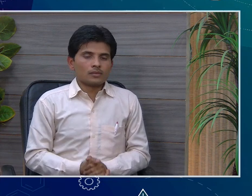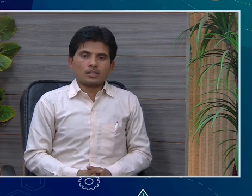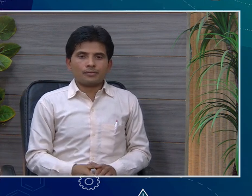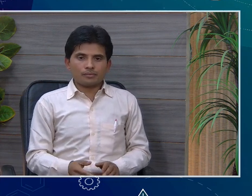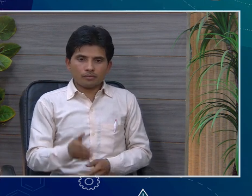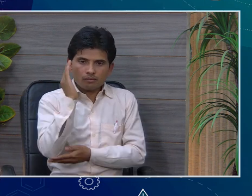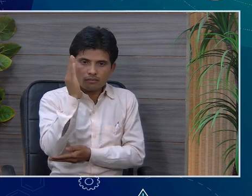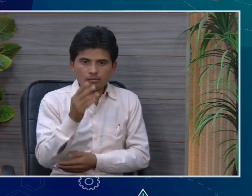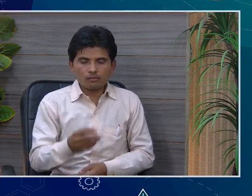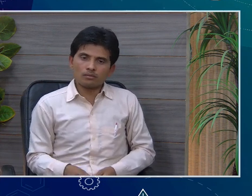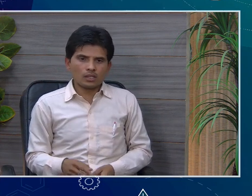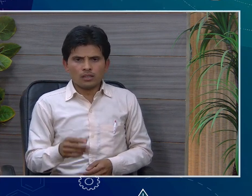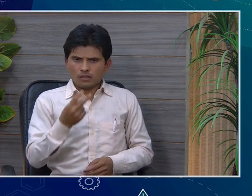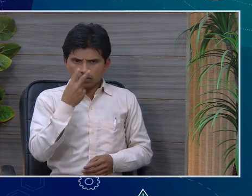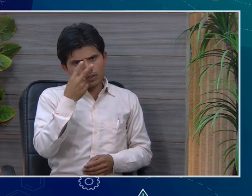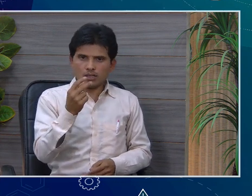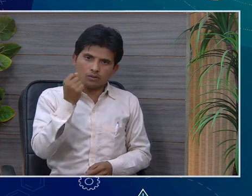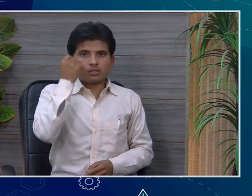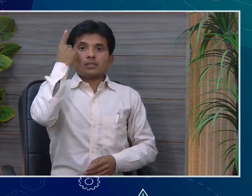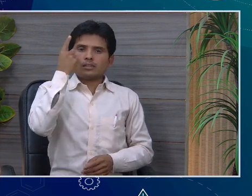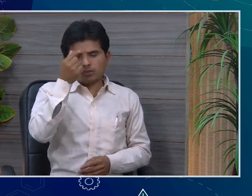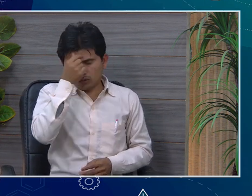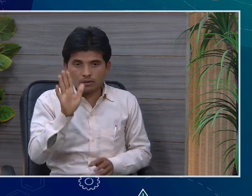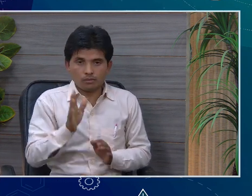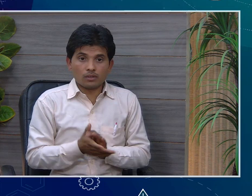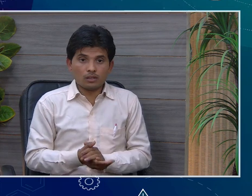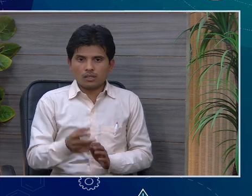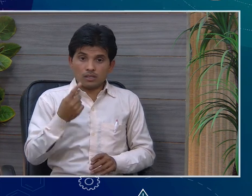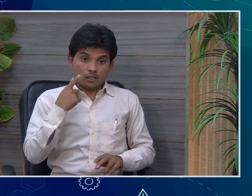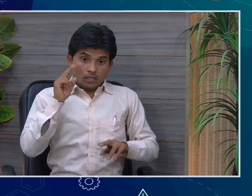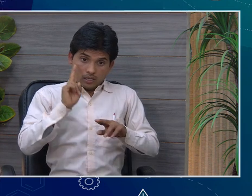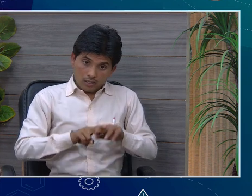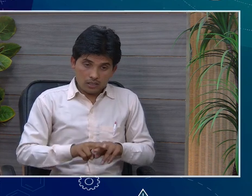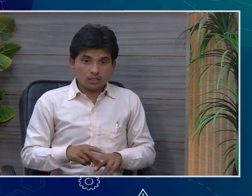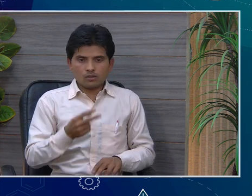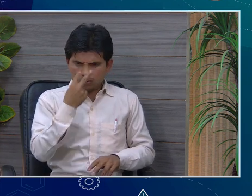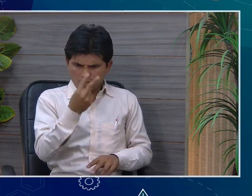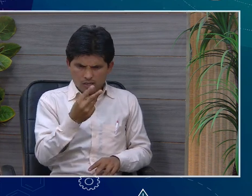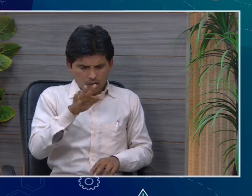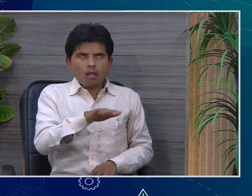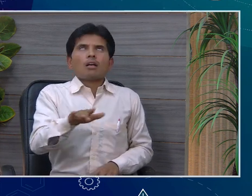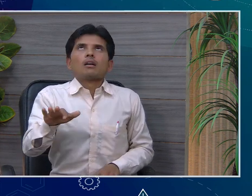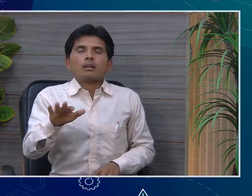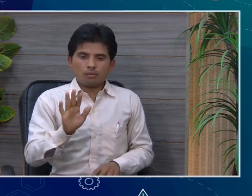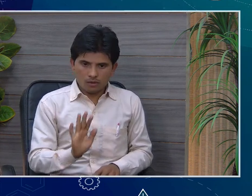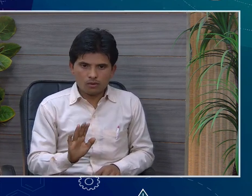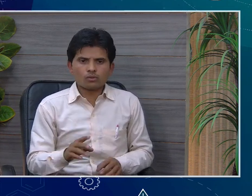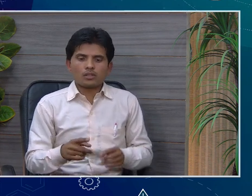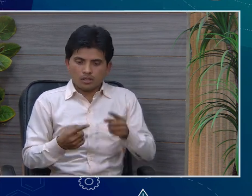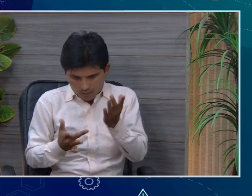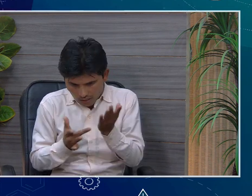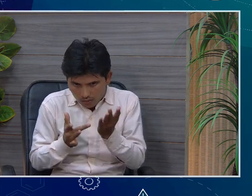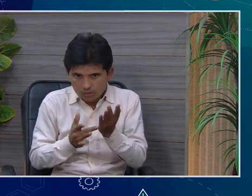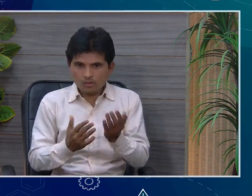जो है वह बचा लेता लेकिन वह कैसे करेगा तो टूल्स अवेलेबल है कि